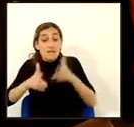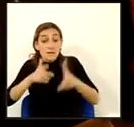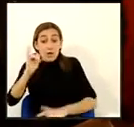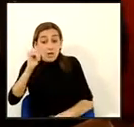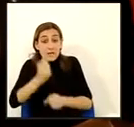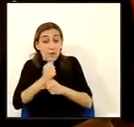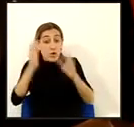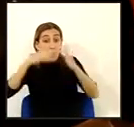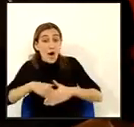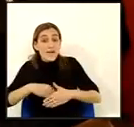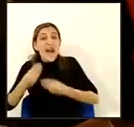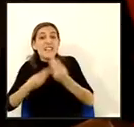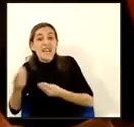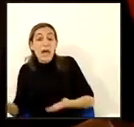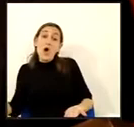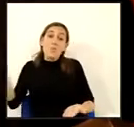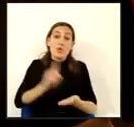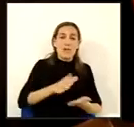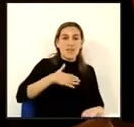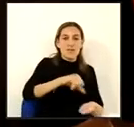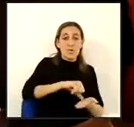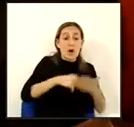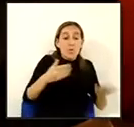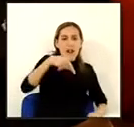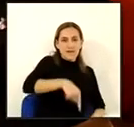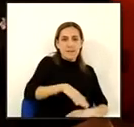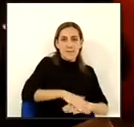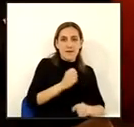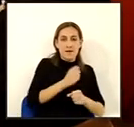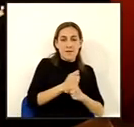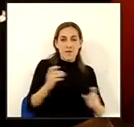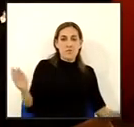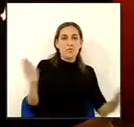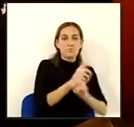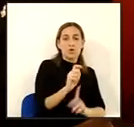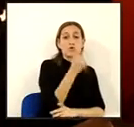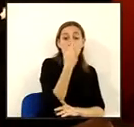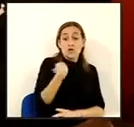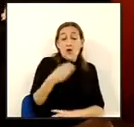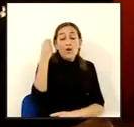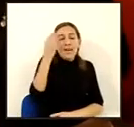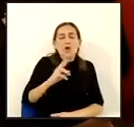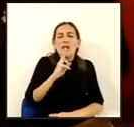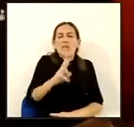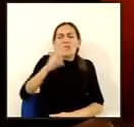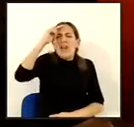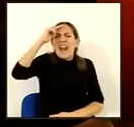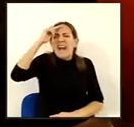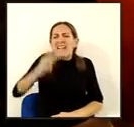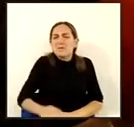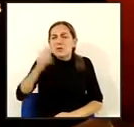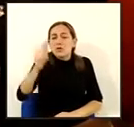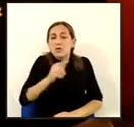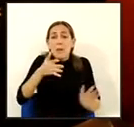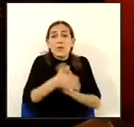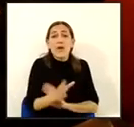meva ciutat natal, que és Vic, per aconseguir un lloc de treball. Jo crec que he posat de manifest en tot el respecte del món, perquè he